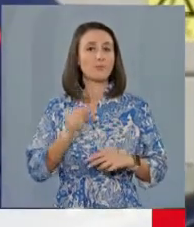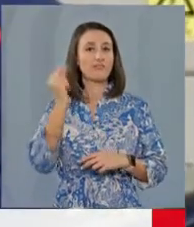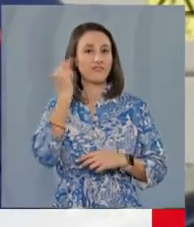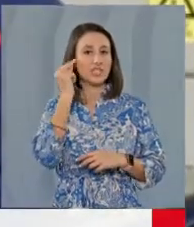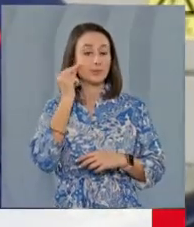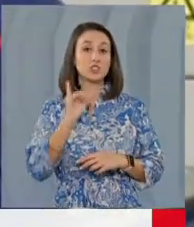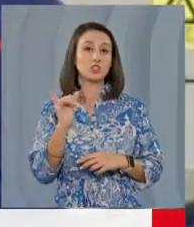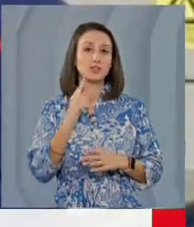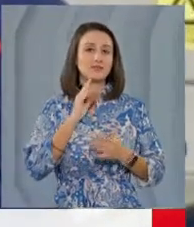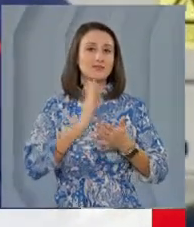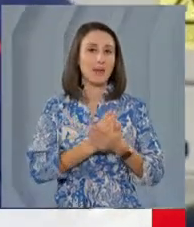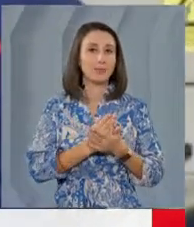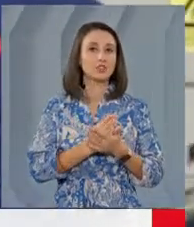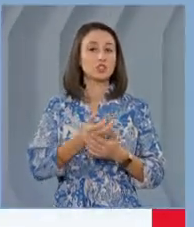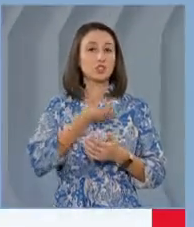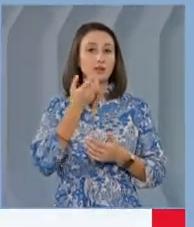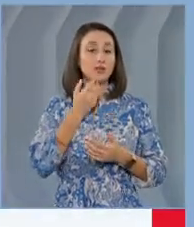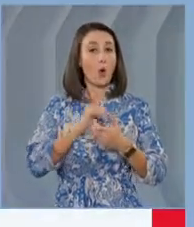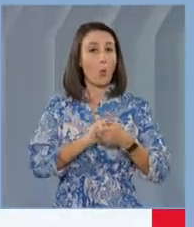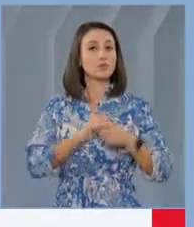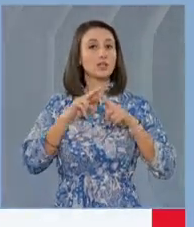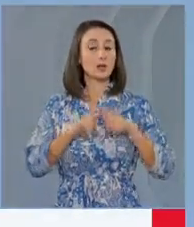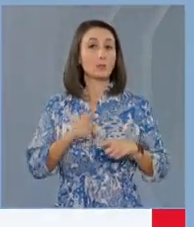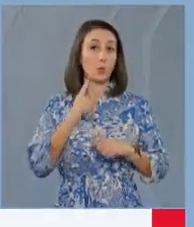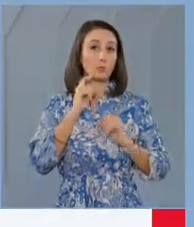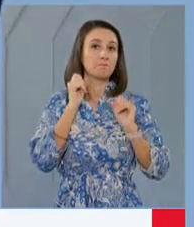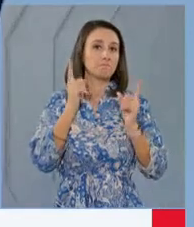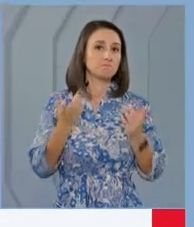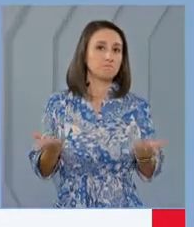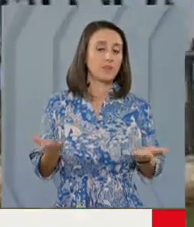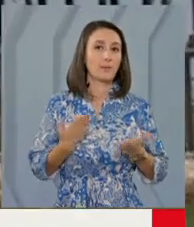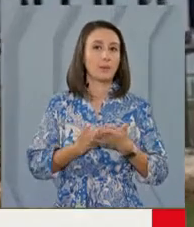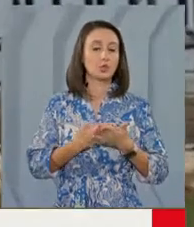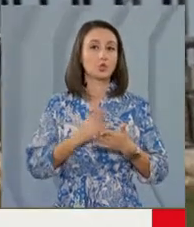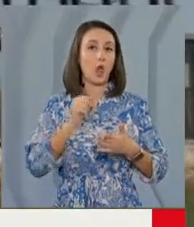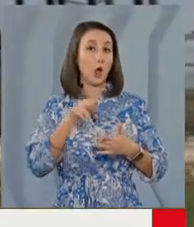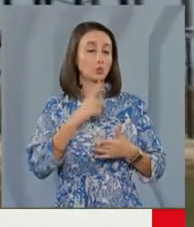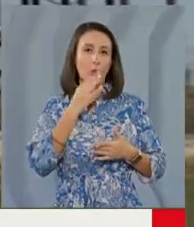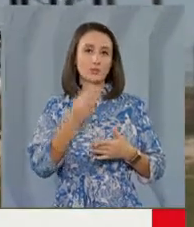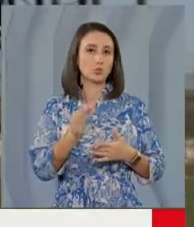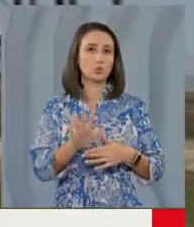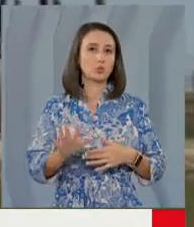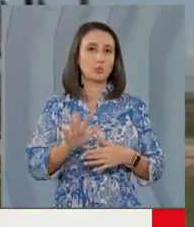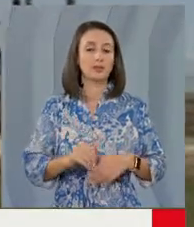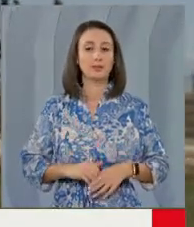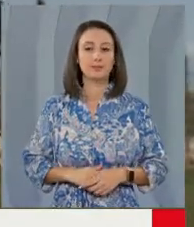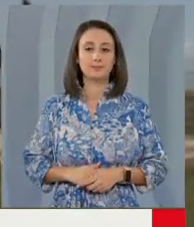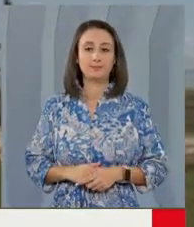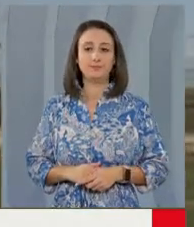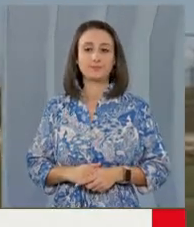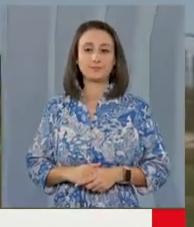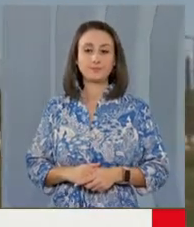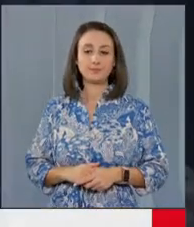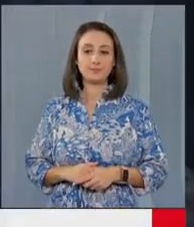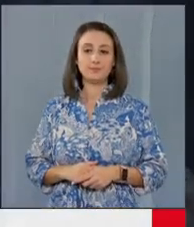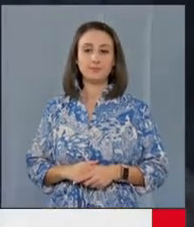Ce se va stabili cu exactitate în ședința de coaliție rămâne însă un mister, întrucât Marcel Ciolacu nu s-a pronunțat public despre strategia pe